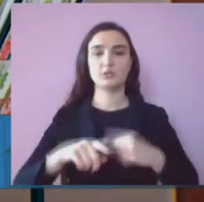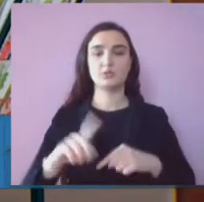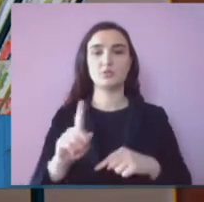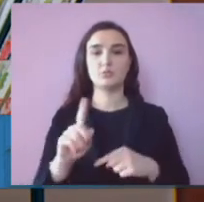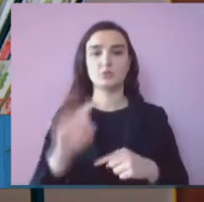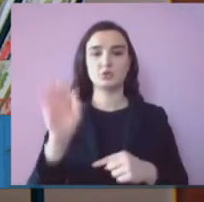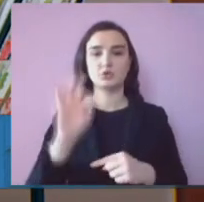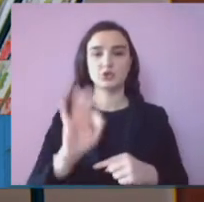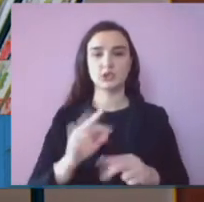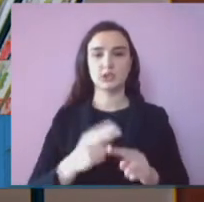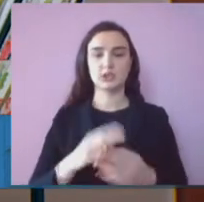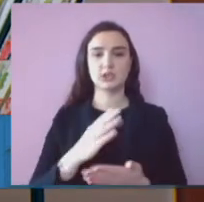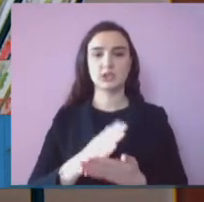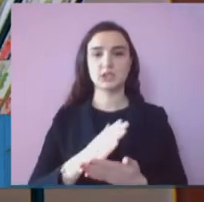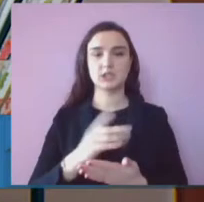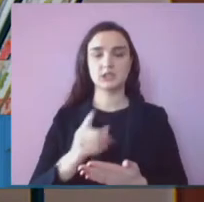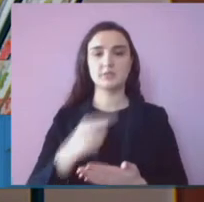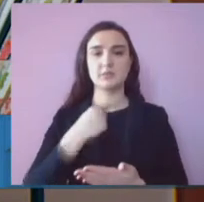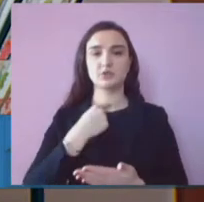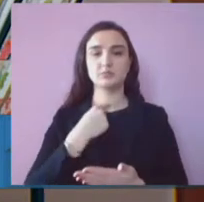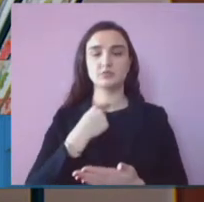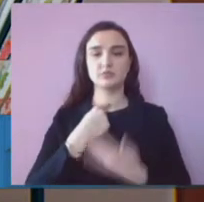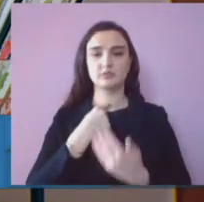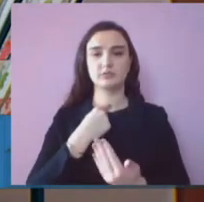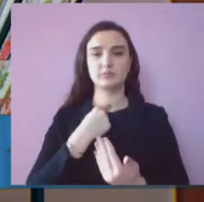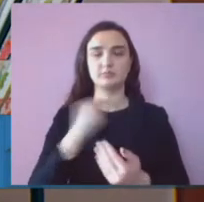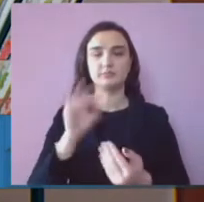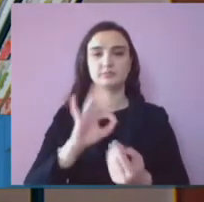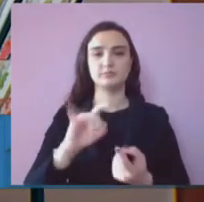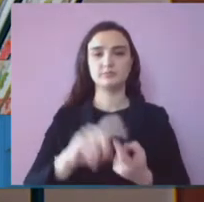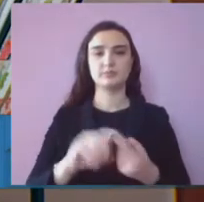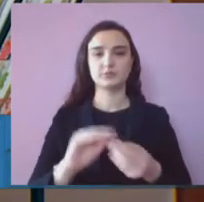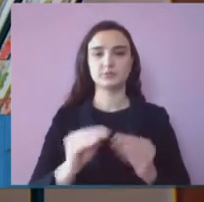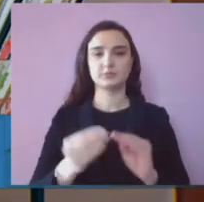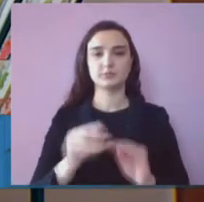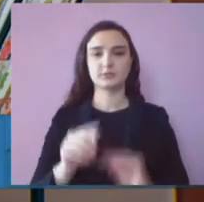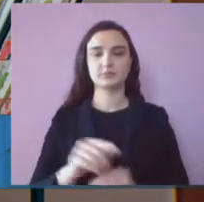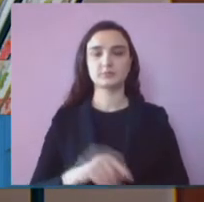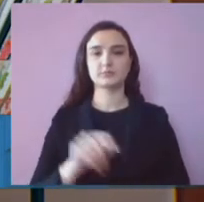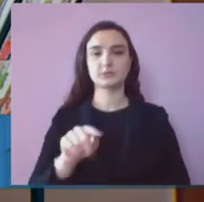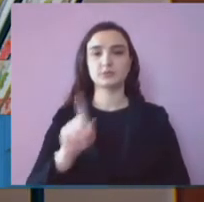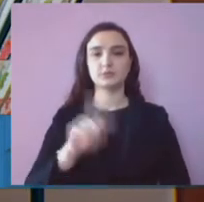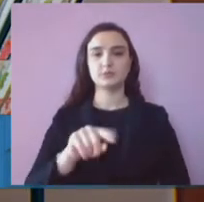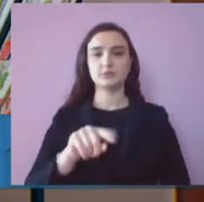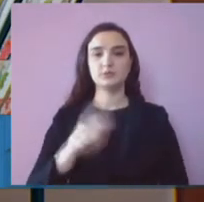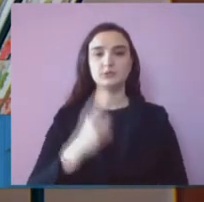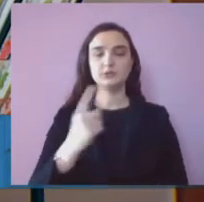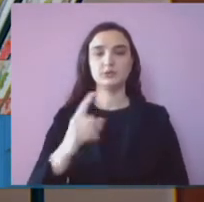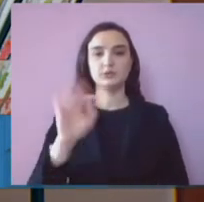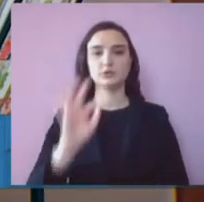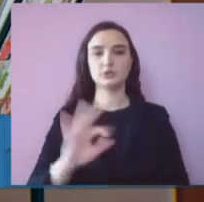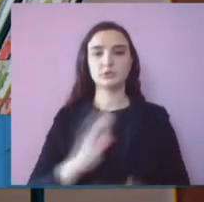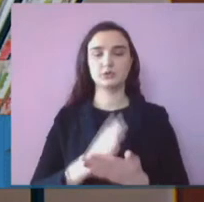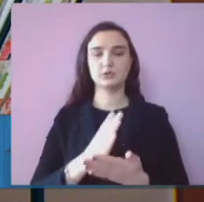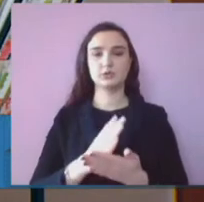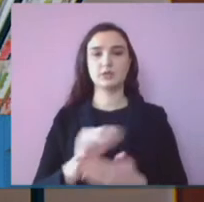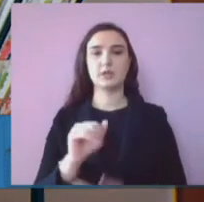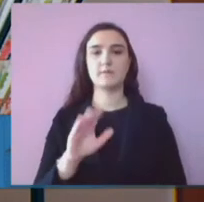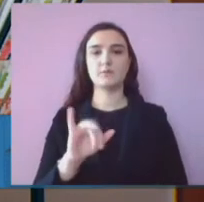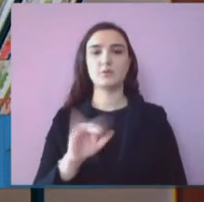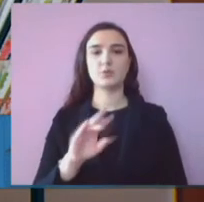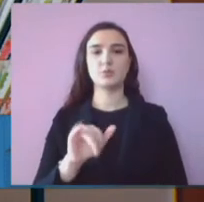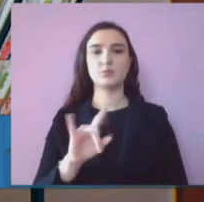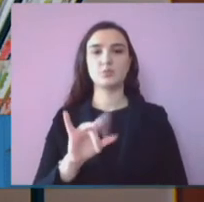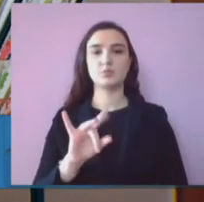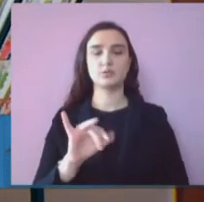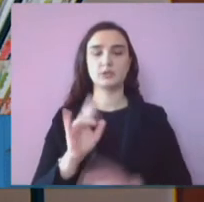არის საკუთრივ ფარისებრი ჯირკვალთან დაკავშირებული პრობლემა. მათ შორის ერთ-ერთი ხშირი არის აუტოიმუნური დაზიანება